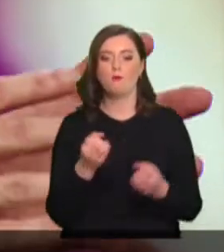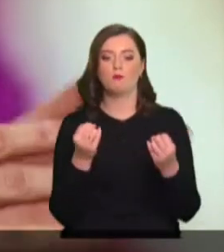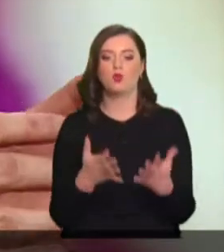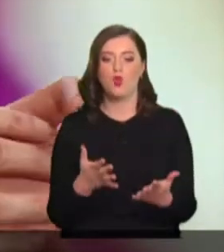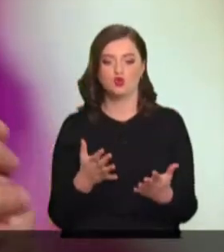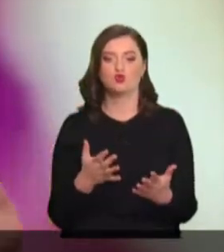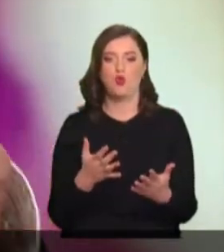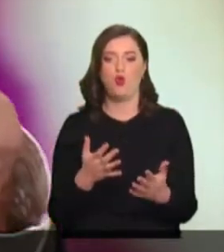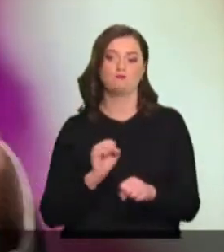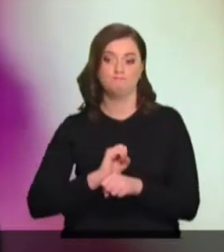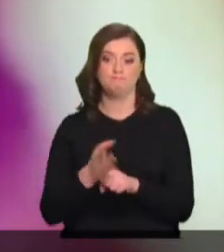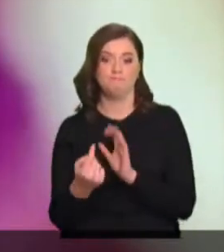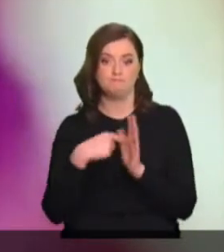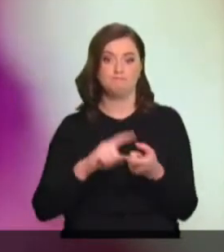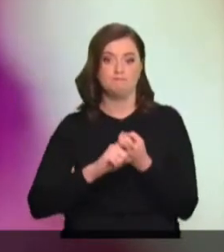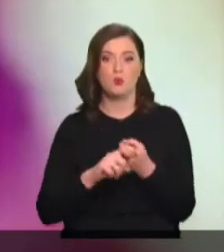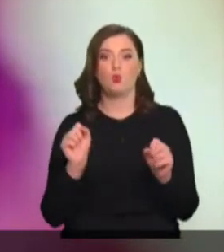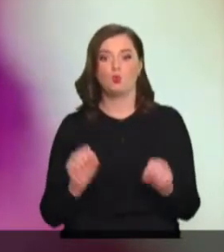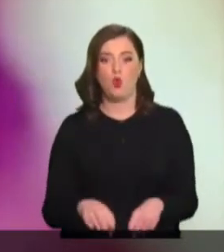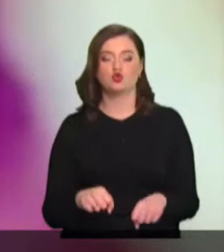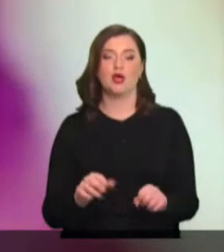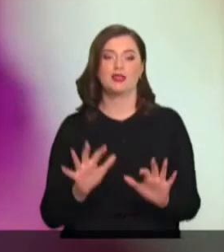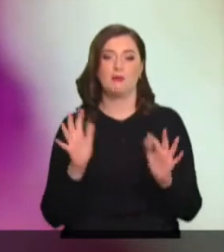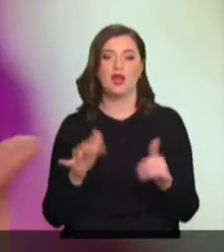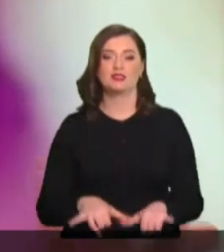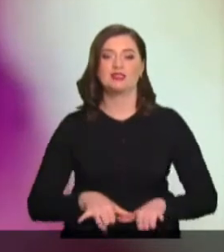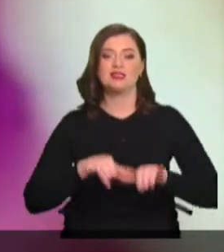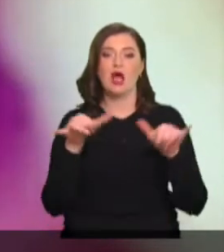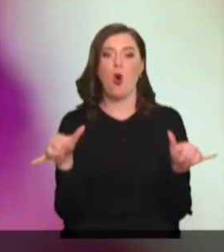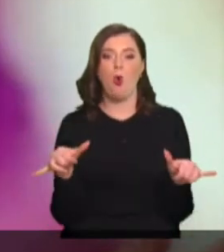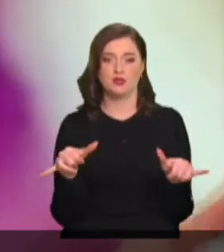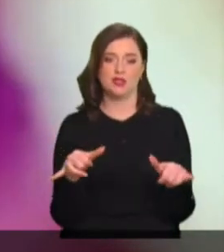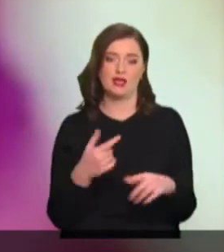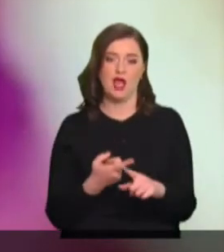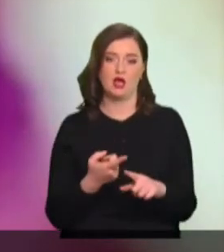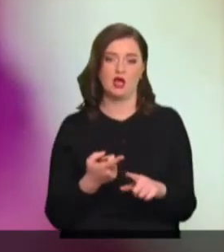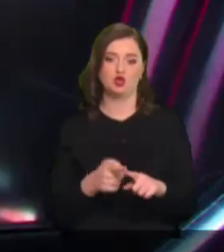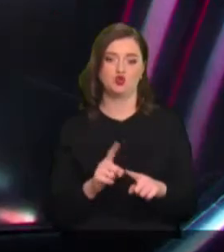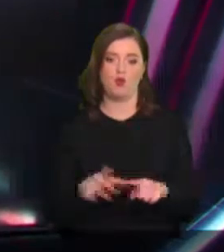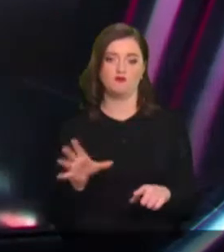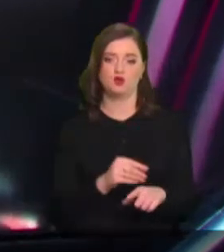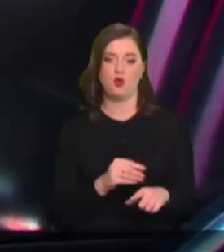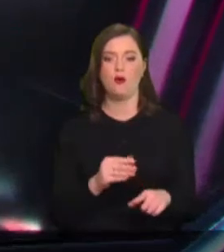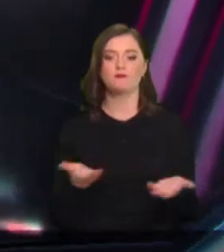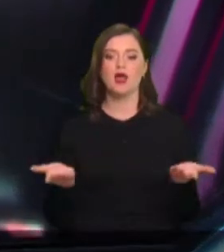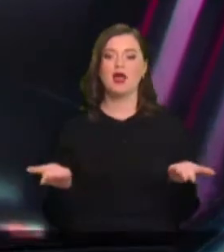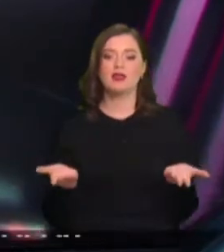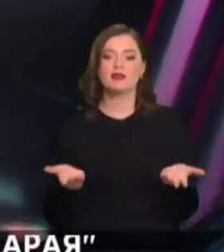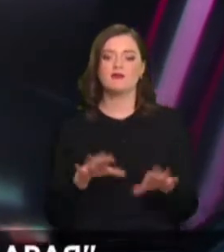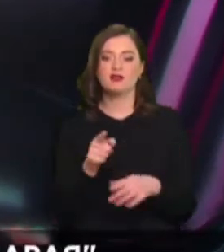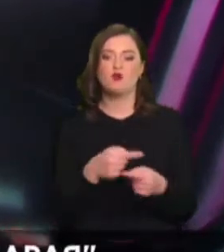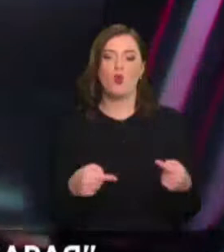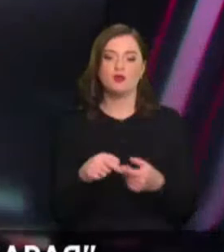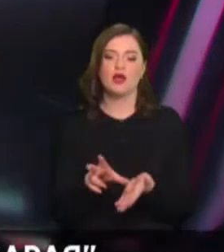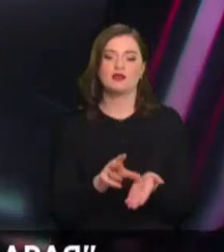фоні коронавірусу може траплятись загострення оцього всього, це так, чи... Що ви говорите? Давайте ми конкретний приклад